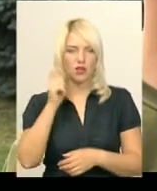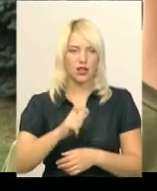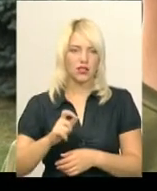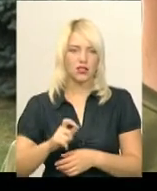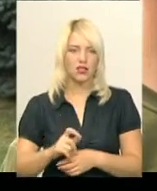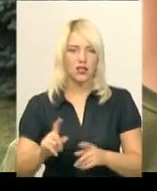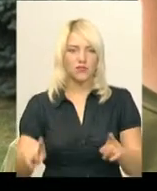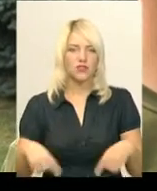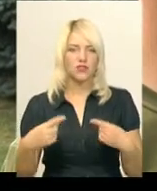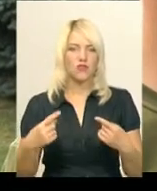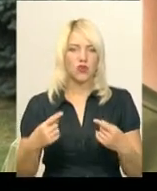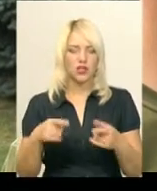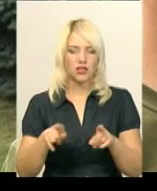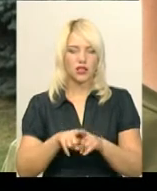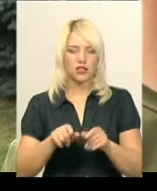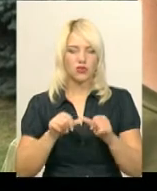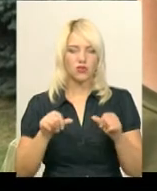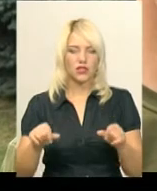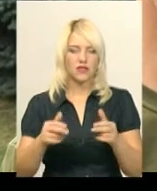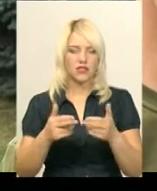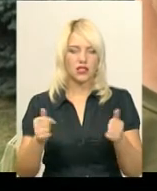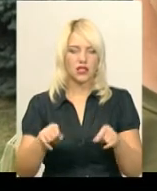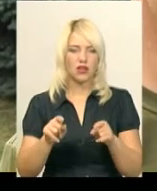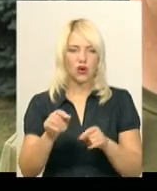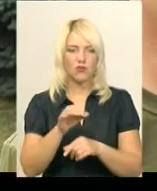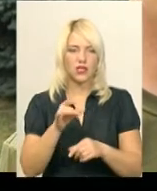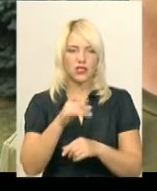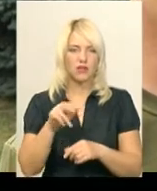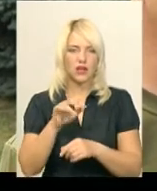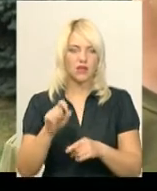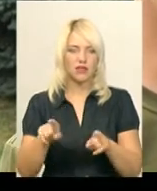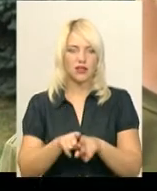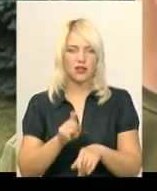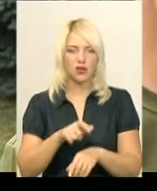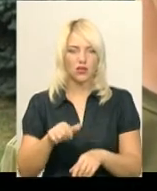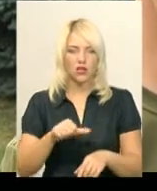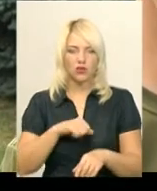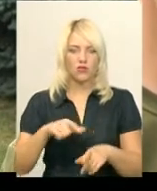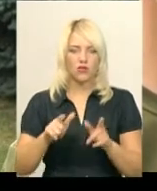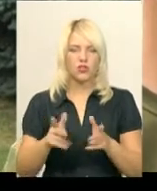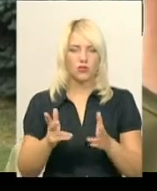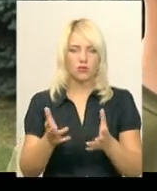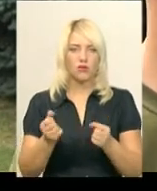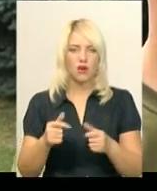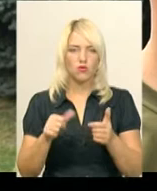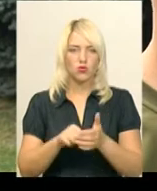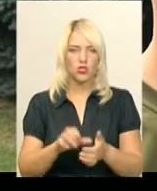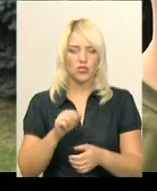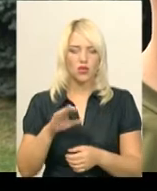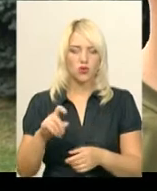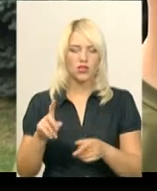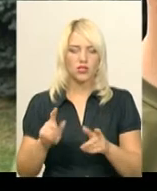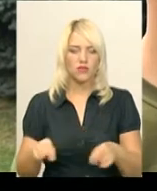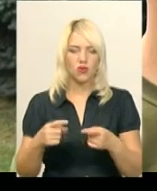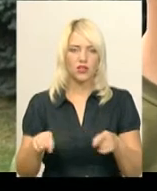створення таких комісій, визнання обласними радами таких людей, добровольців, які приймали участь в АТО, і створення таких